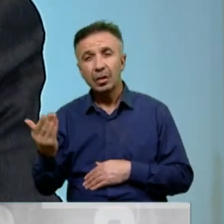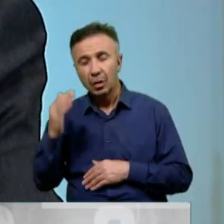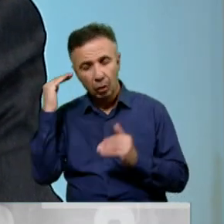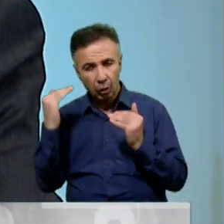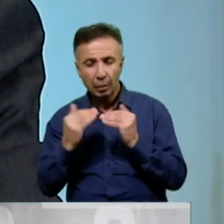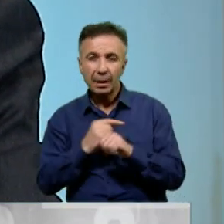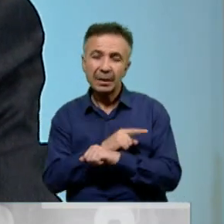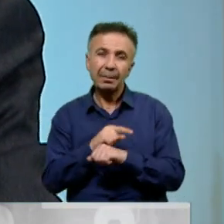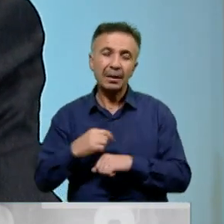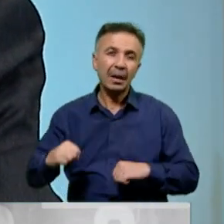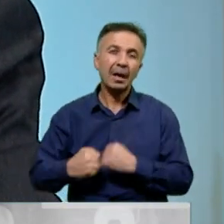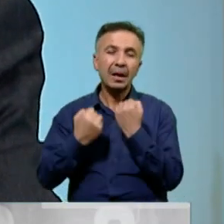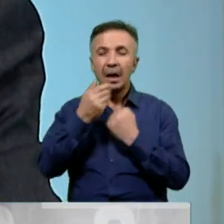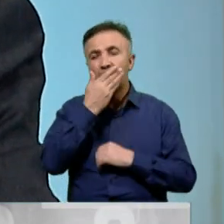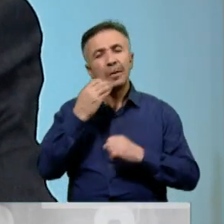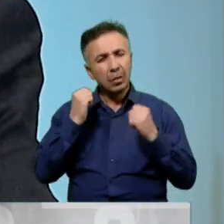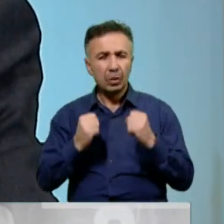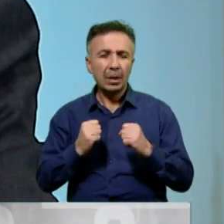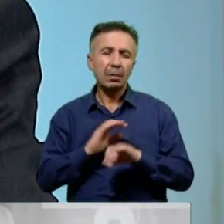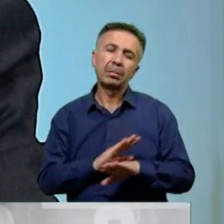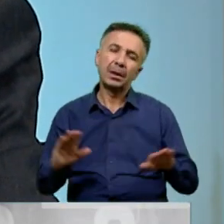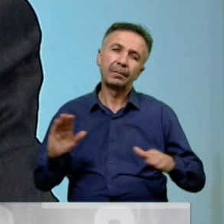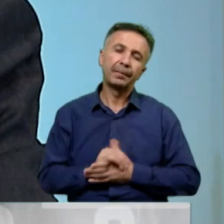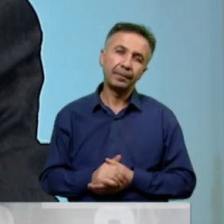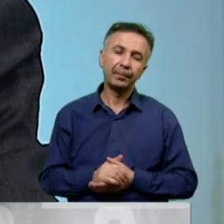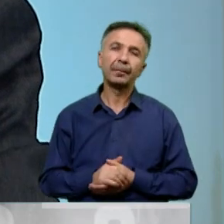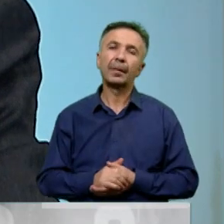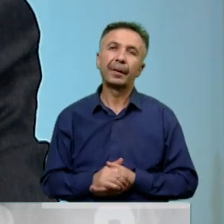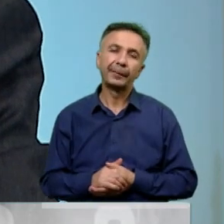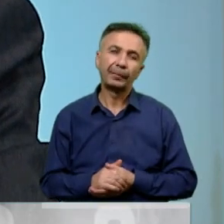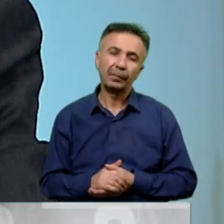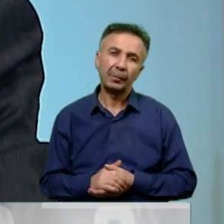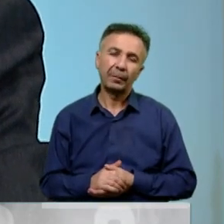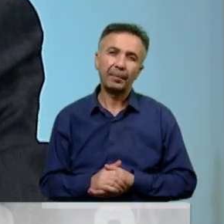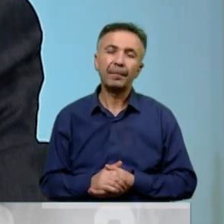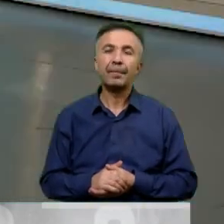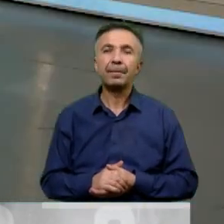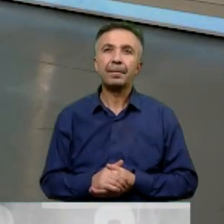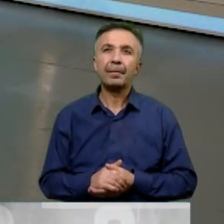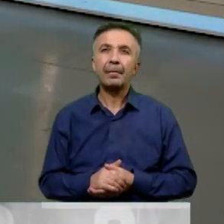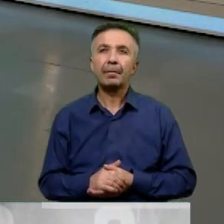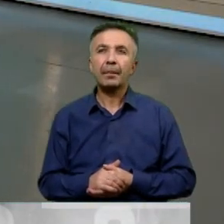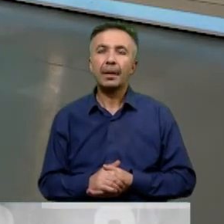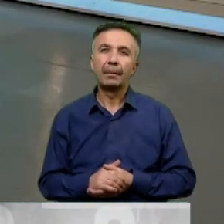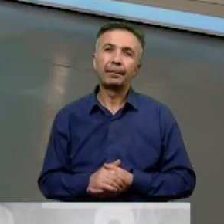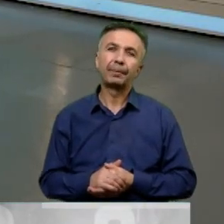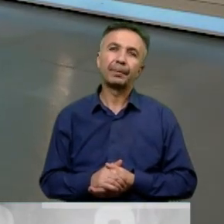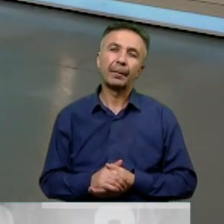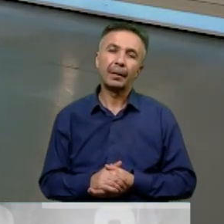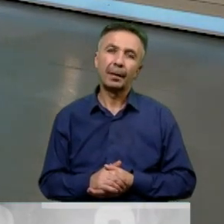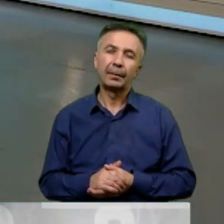zamanda kaza edecektir. Bu şekliyle orucu ve kefareti tamamdır. Eyvallah. Allah kabul